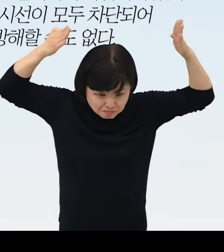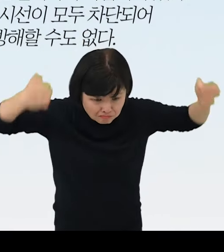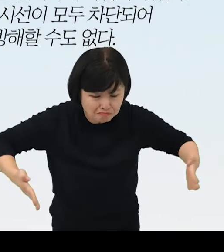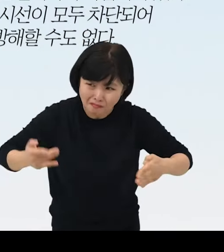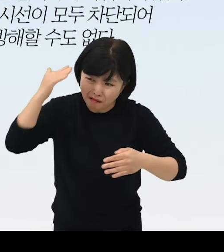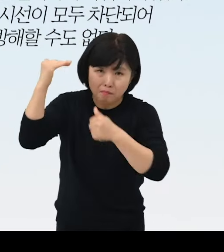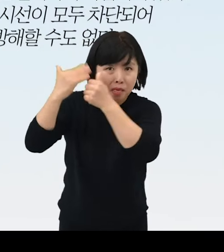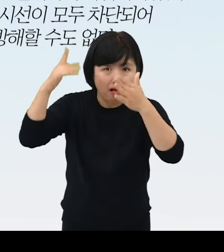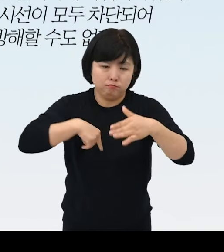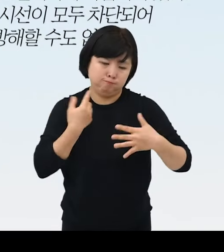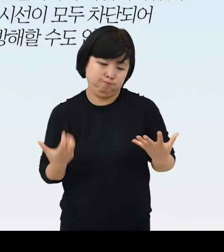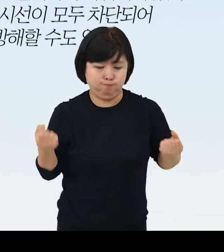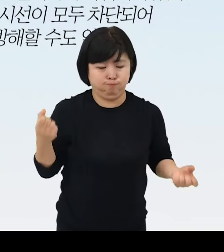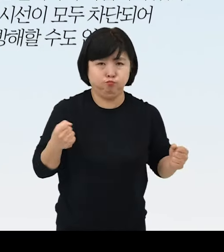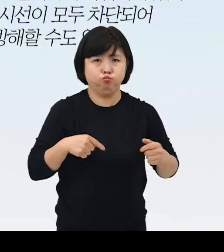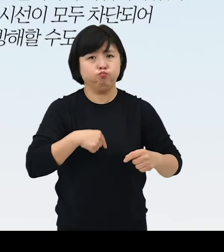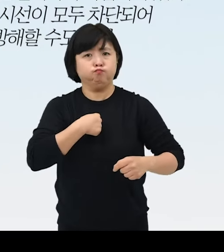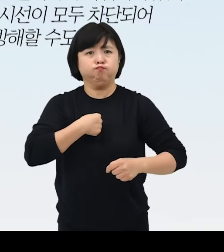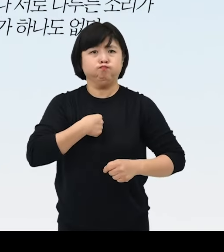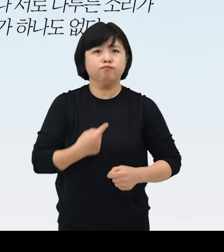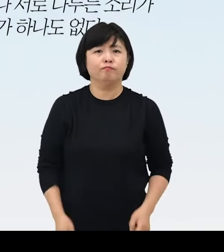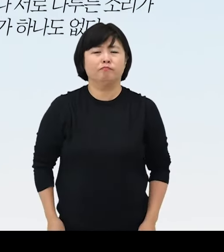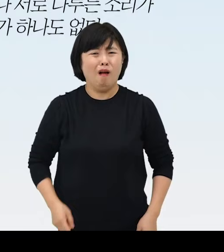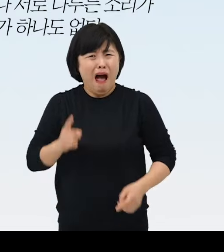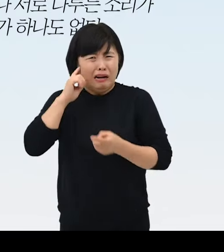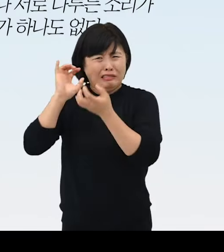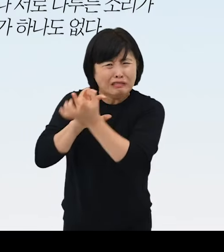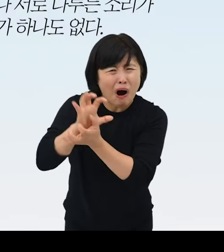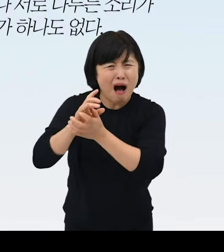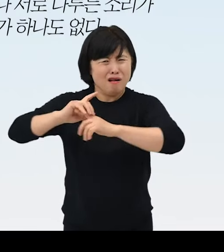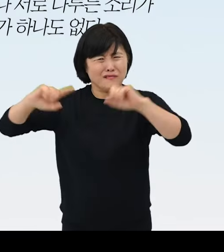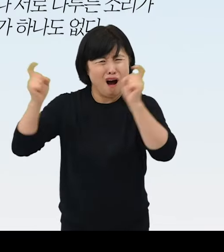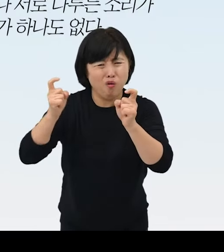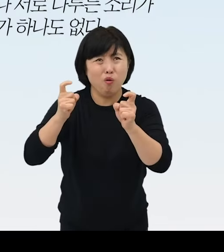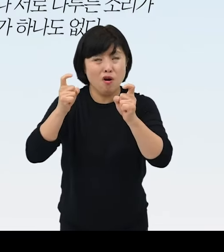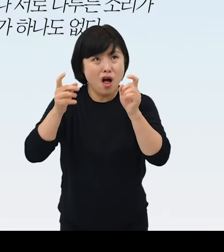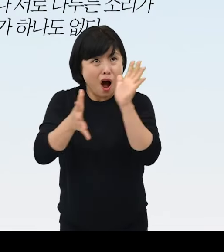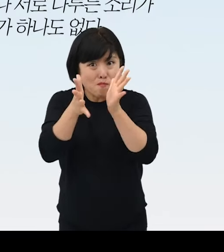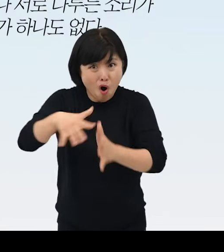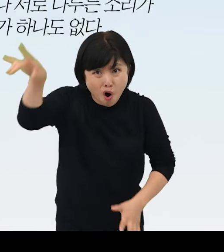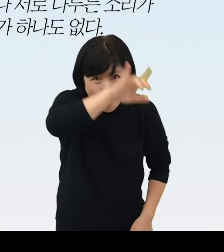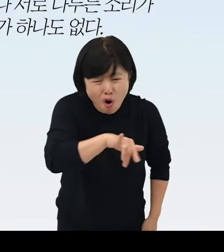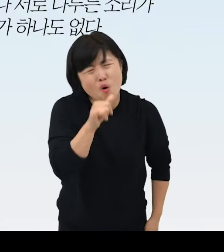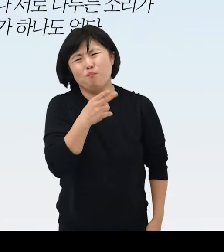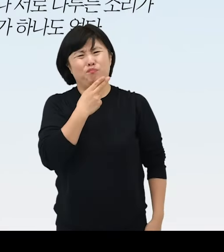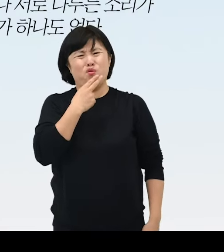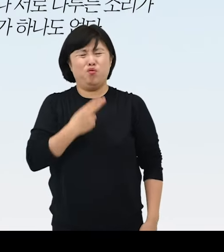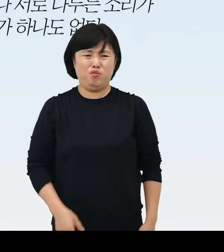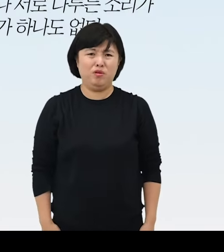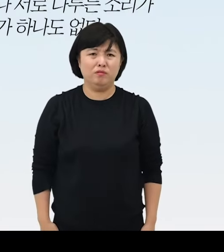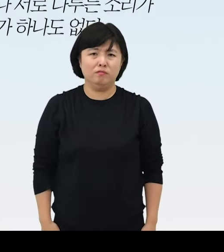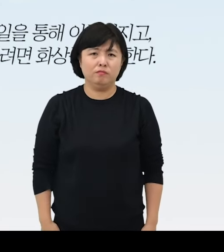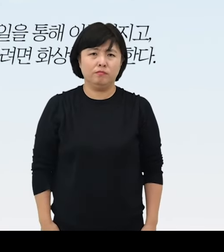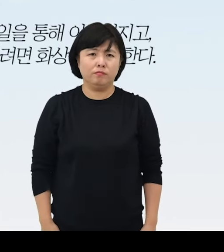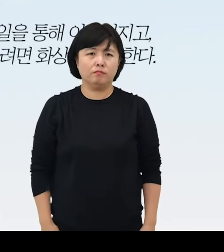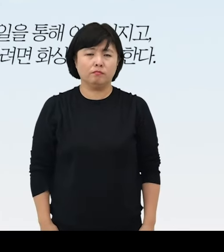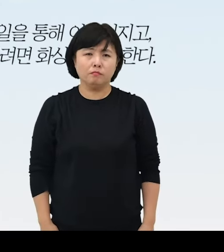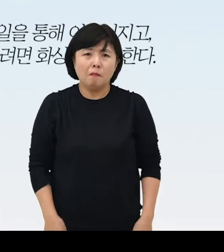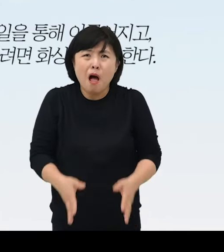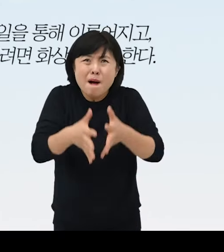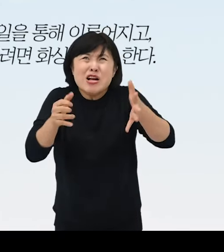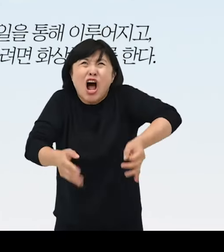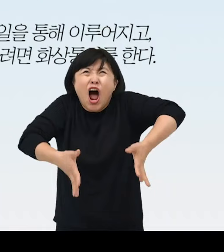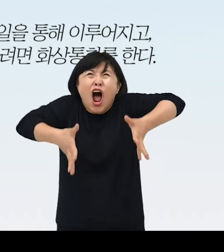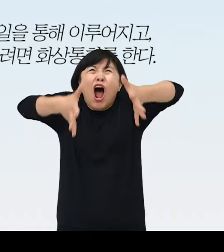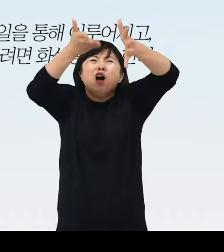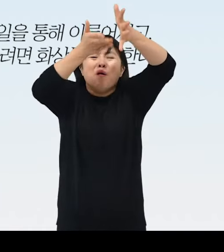차단되어 이웃 간에 서로 방해할 수도 없다. 이 도시에는 시끄럽거나 서로 다투는 소리가 들리는 아파트가 하나도 없다.